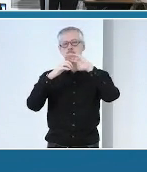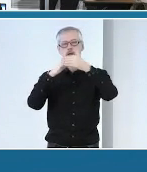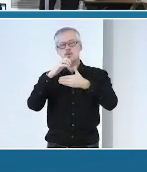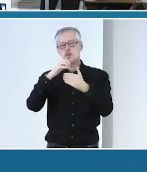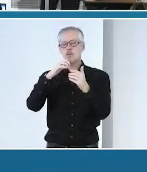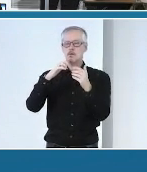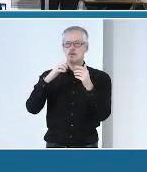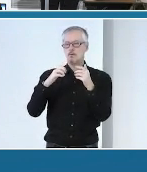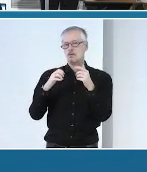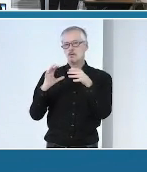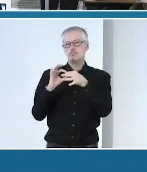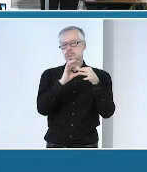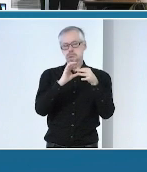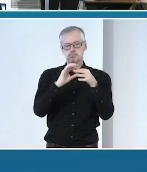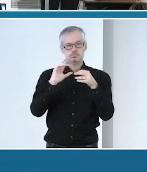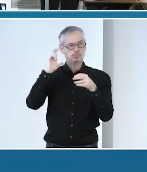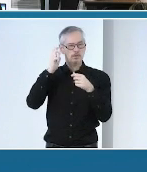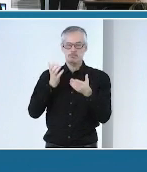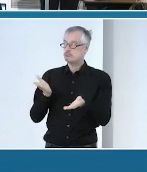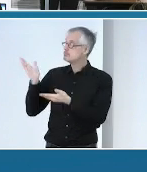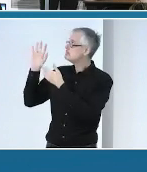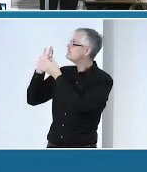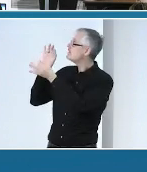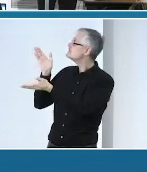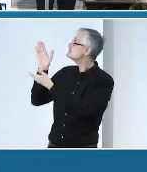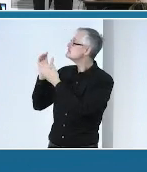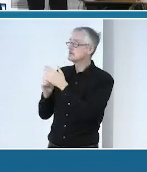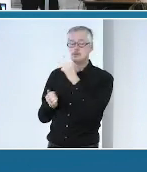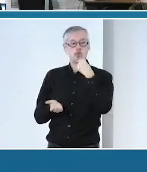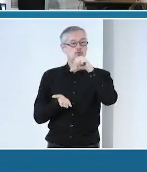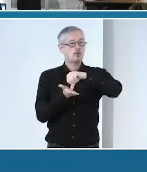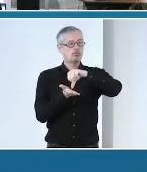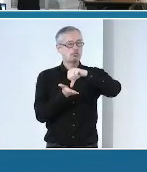pariéto-insulaire, cortex vestibulaire pariéto-insulaire, c'est la région centrale